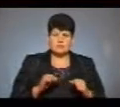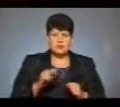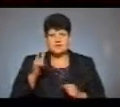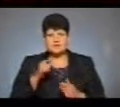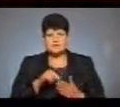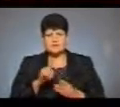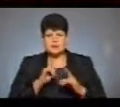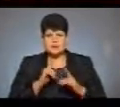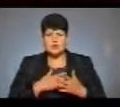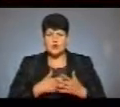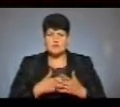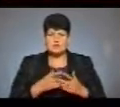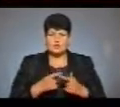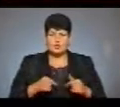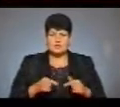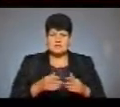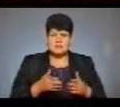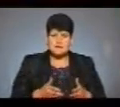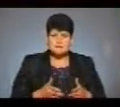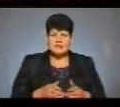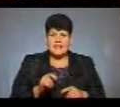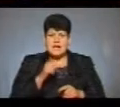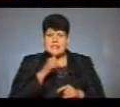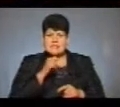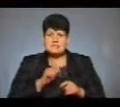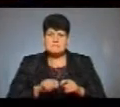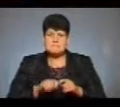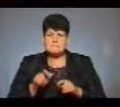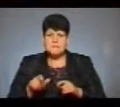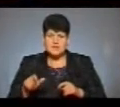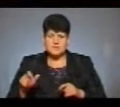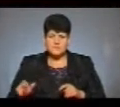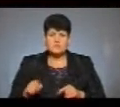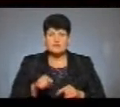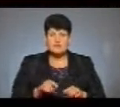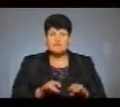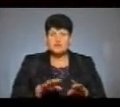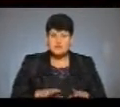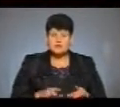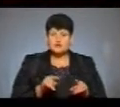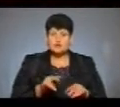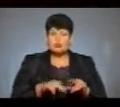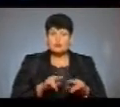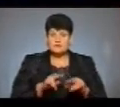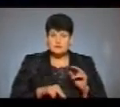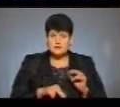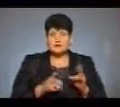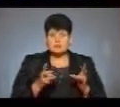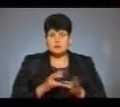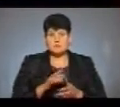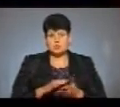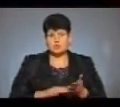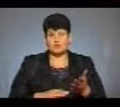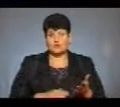та громадської організації «Альтернатива Чортків», експерти з ексгумації «Доля». Вони вирішили, що будівництво меморіалу слід